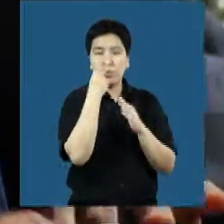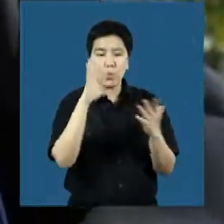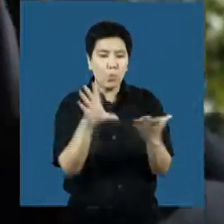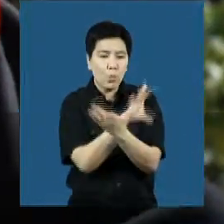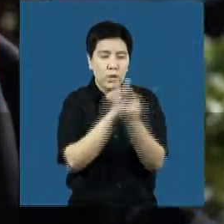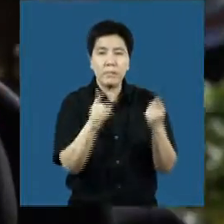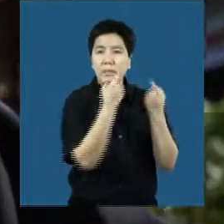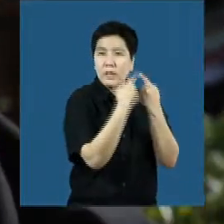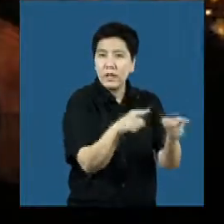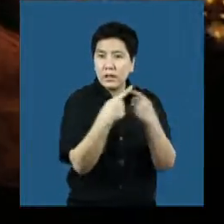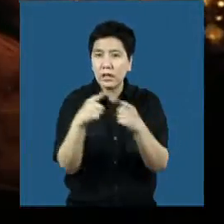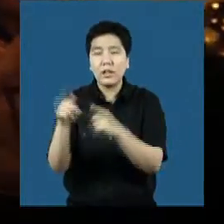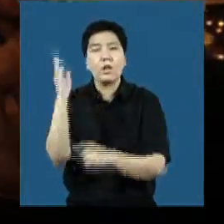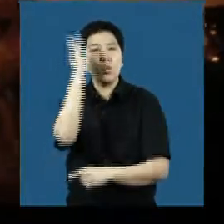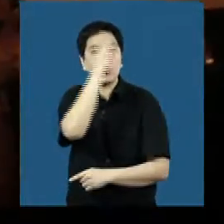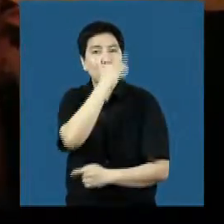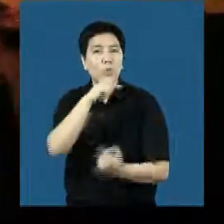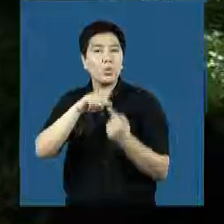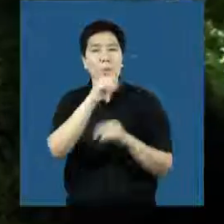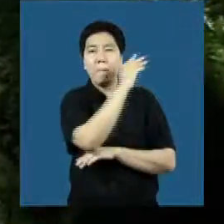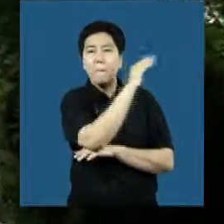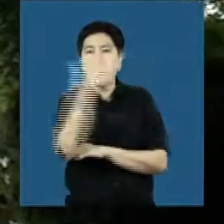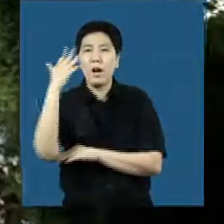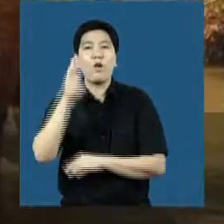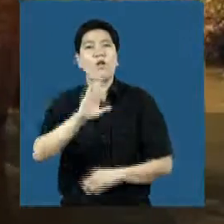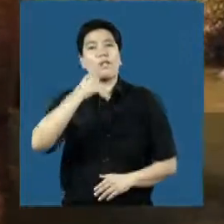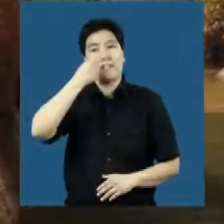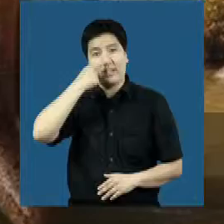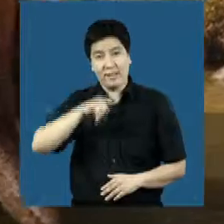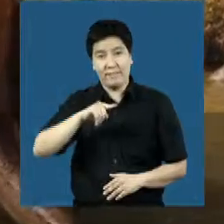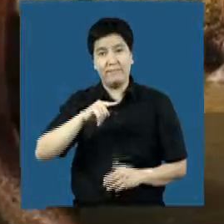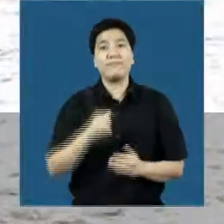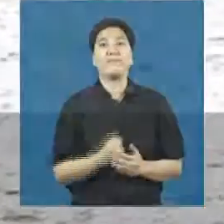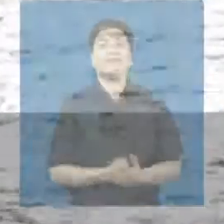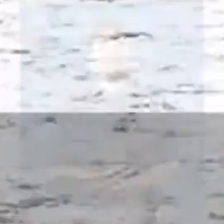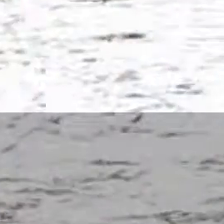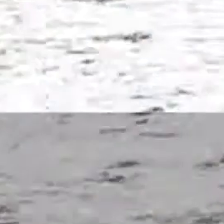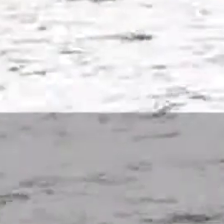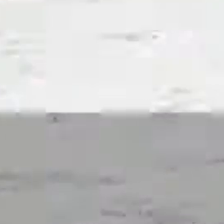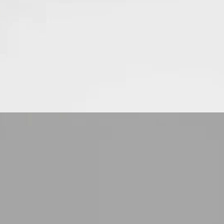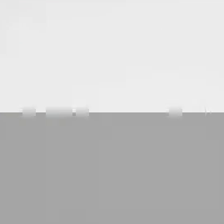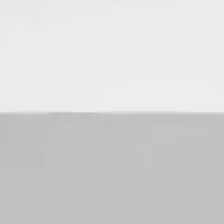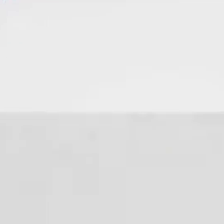าคเหนือมาสัมผัสวัฒนธรรมอันล้ำค่าและความงดงามของผืนป่าธรรมชาติกันครับ